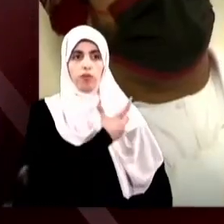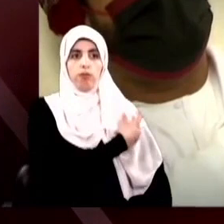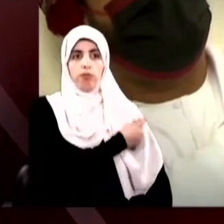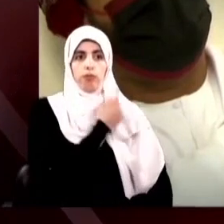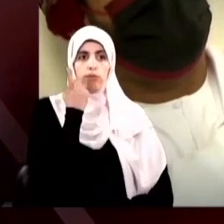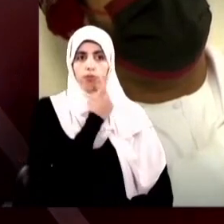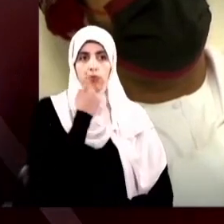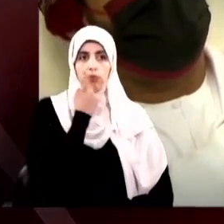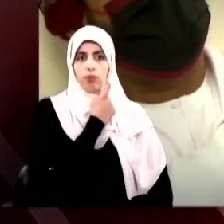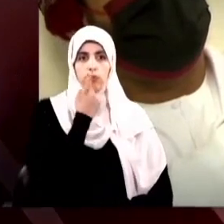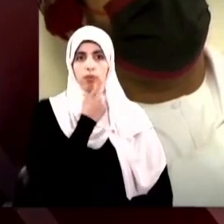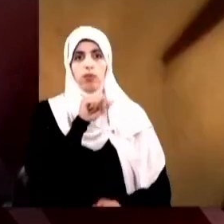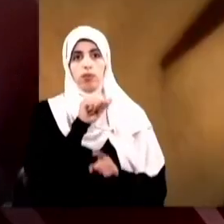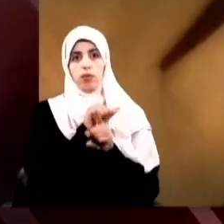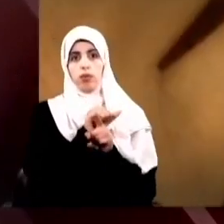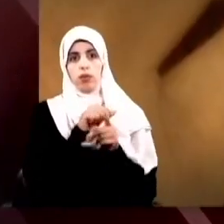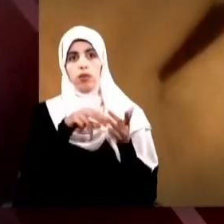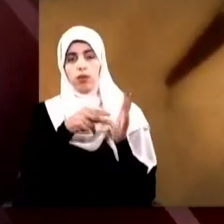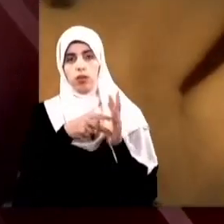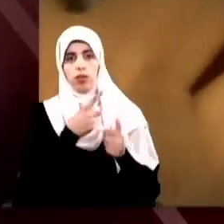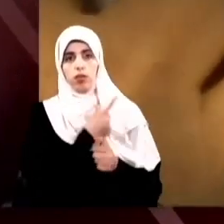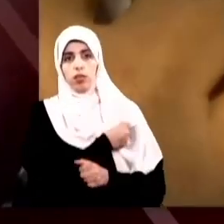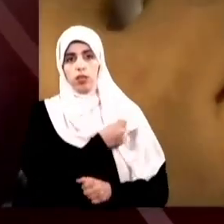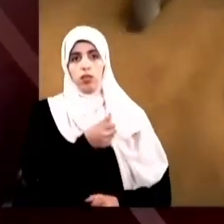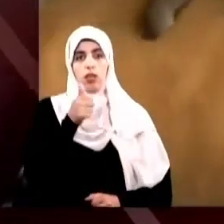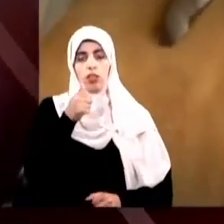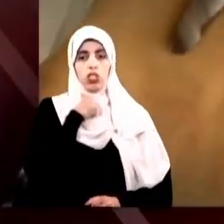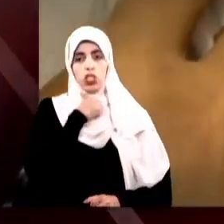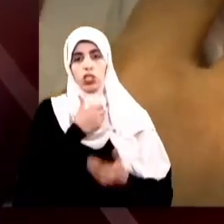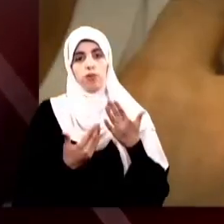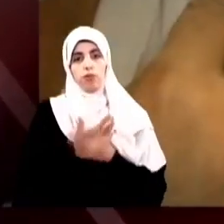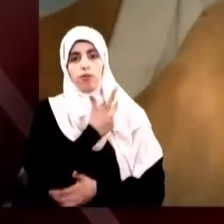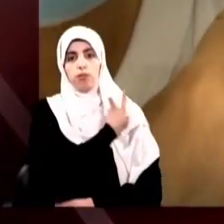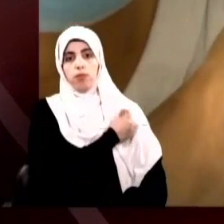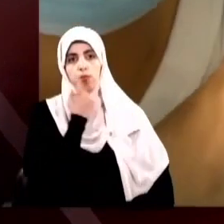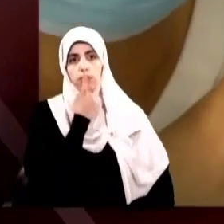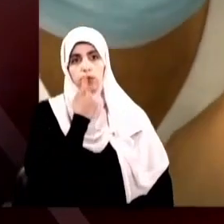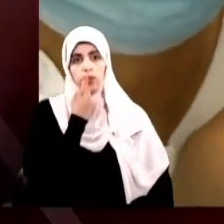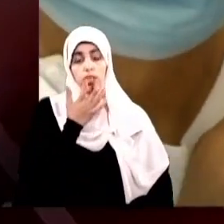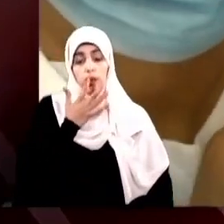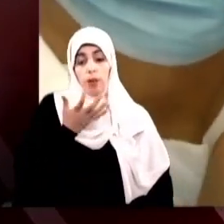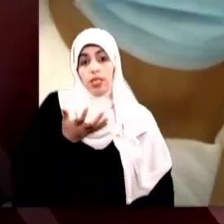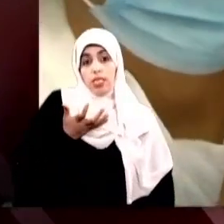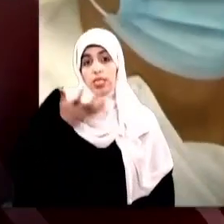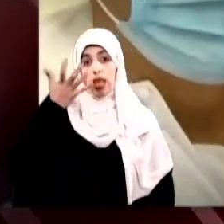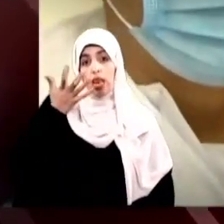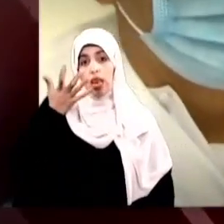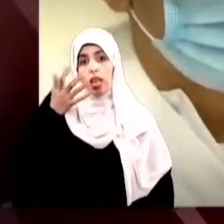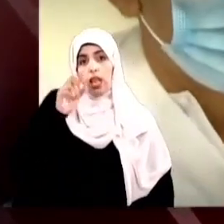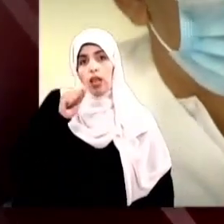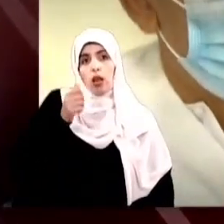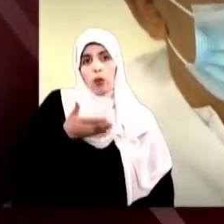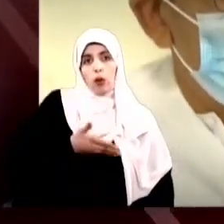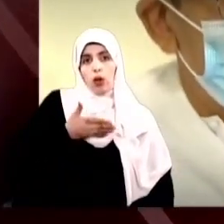سيتم تطعيمها بلقاح أسترازينيكا ستكون هم كبار السن التي